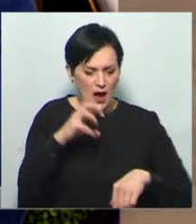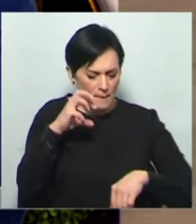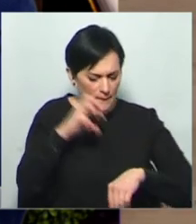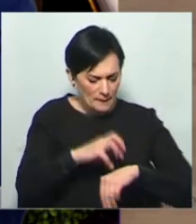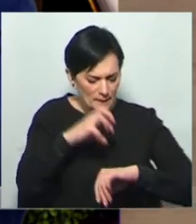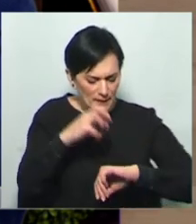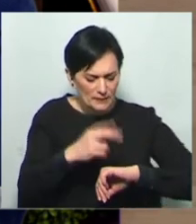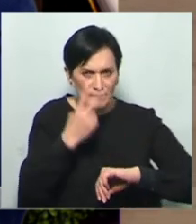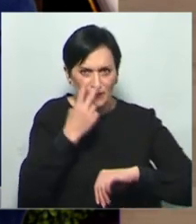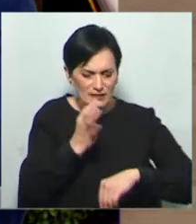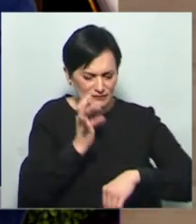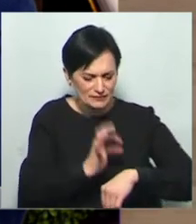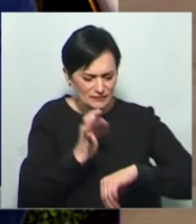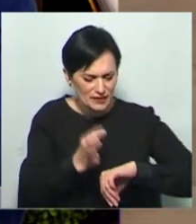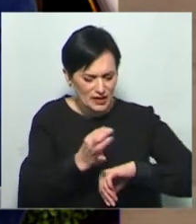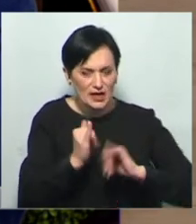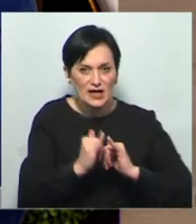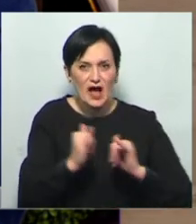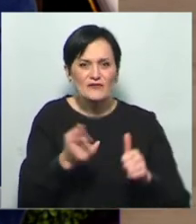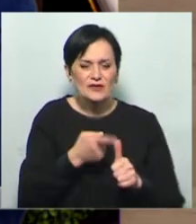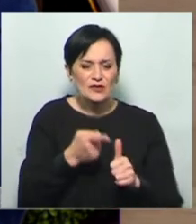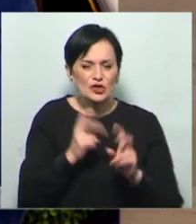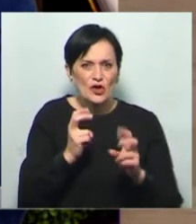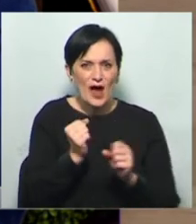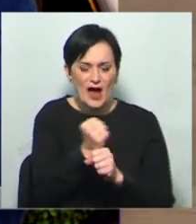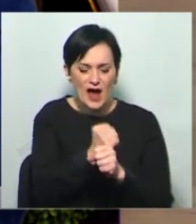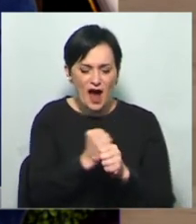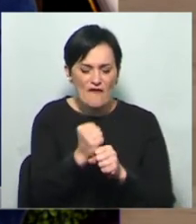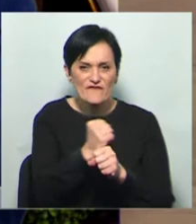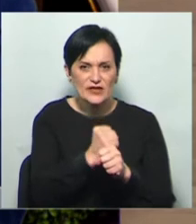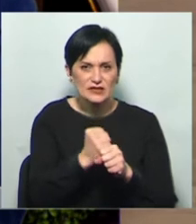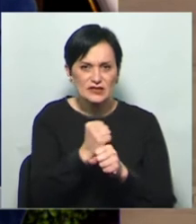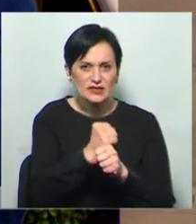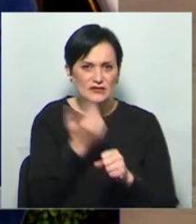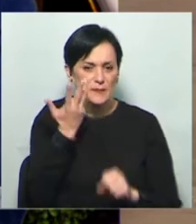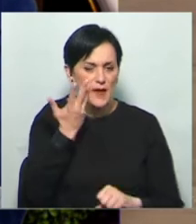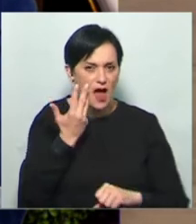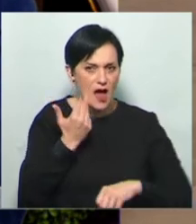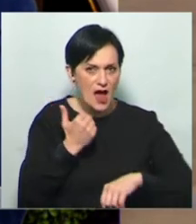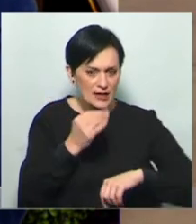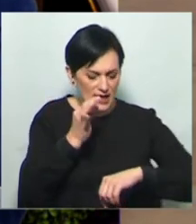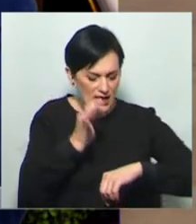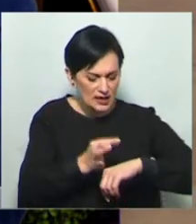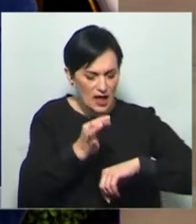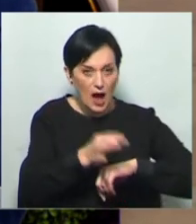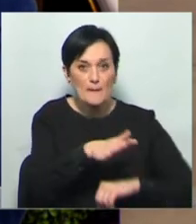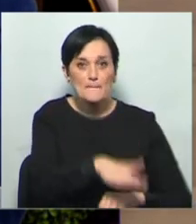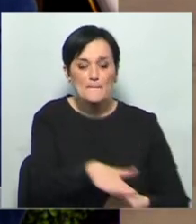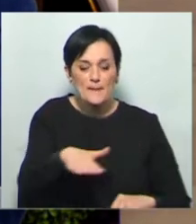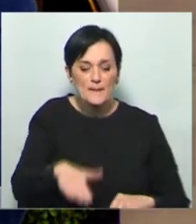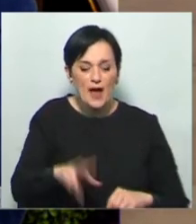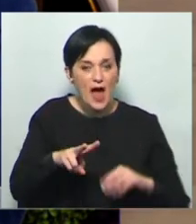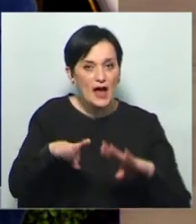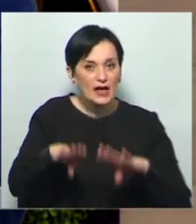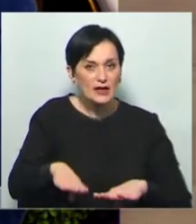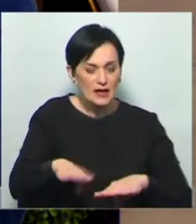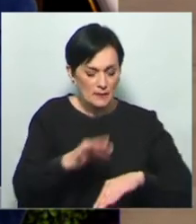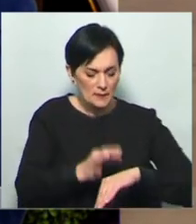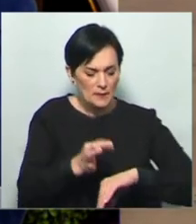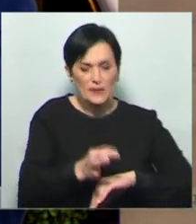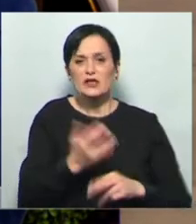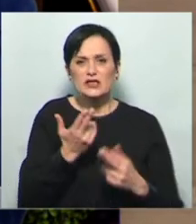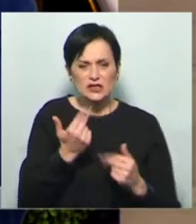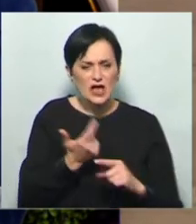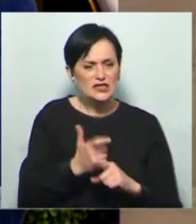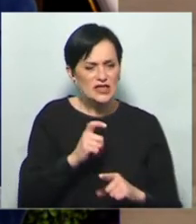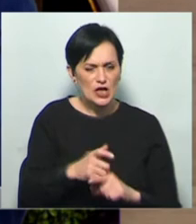ჰიპერპიგმენტაციის განვითარება, ანუ ეგრეთ წოდებული ყავისფერი ლაქები ქვემო კიდურებზე ხდება ძალიან